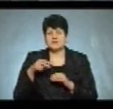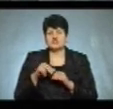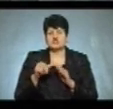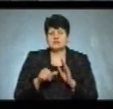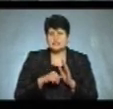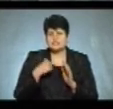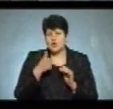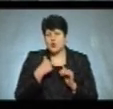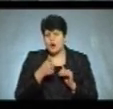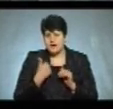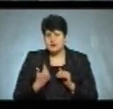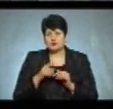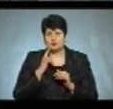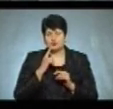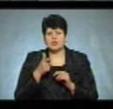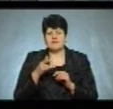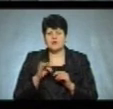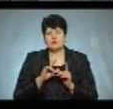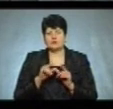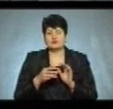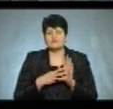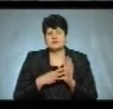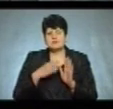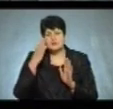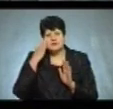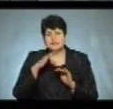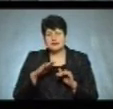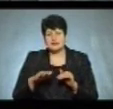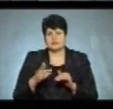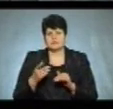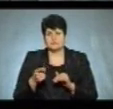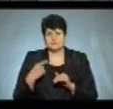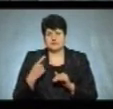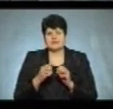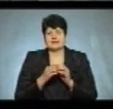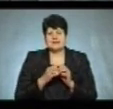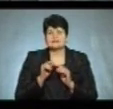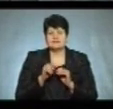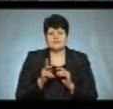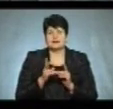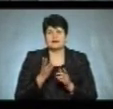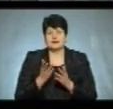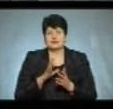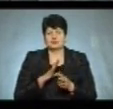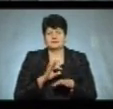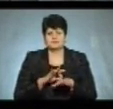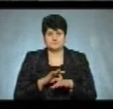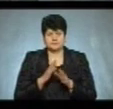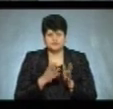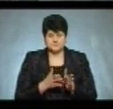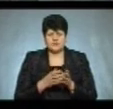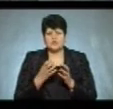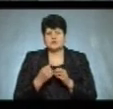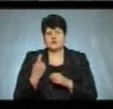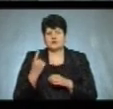2015-2016 роках до Молодої гвардії поїхало 8 обдарованих дітей з Тернопільщини, 10 тих, які перебували на диспансерному обліку, і